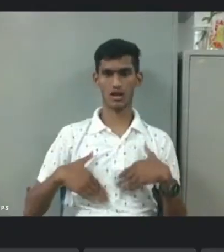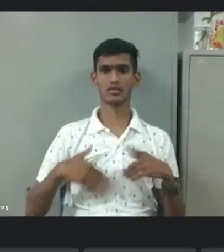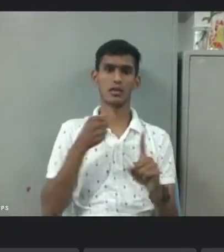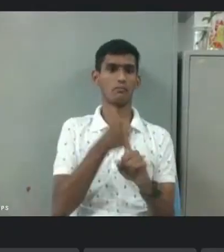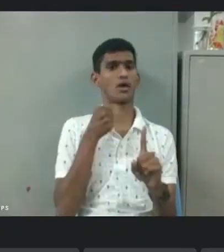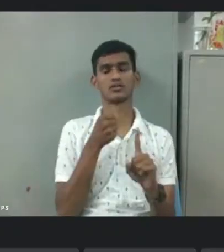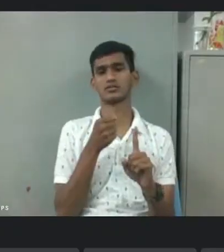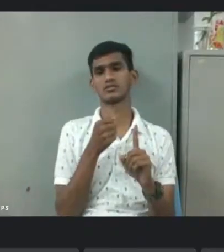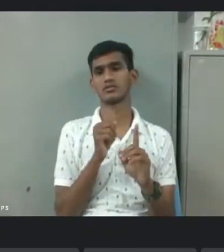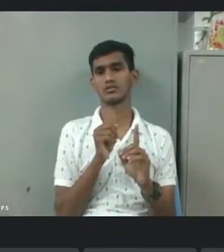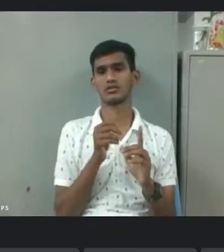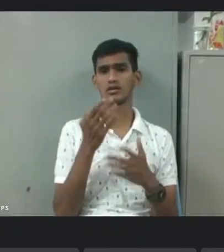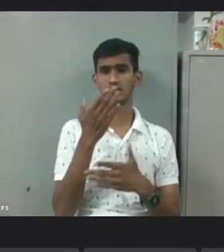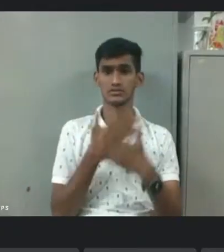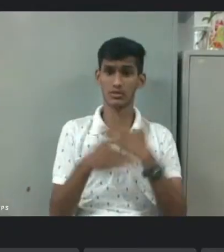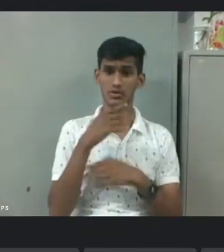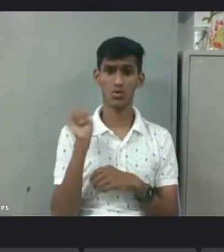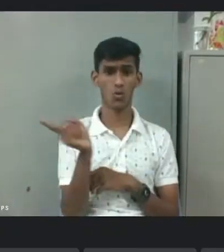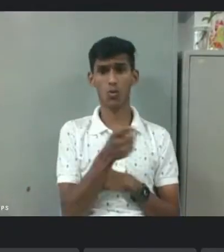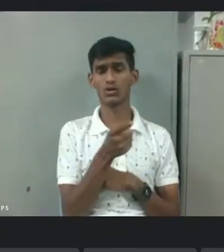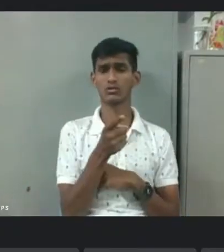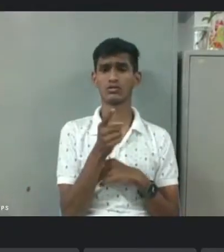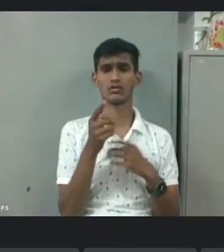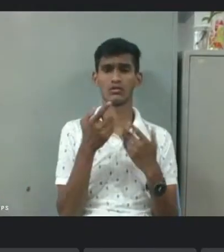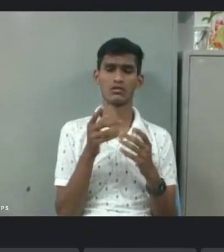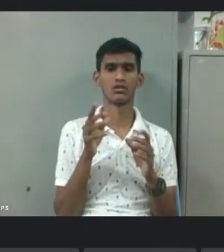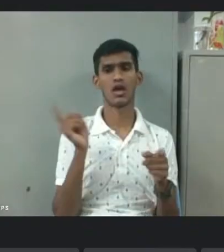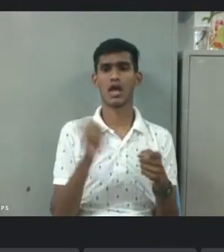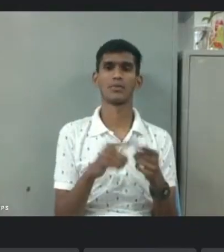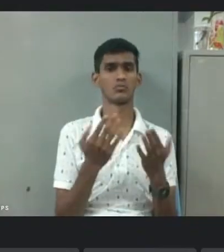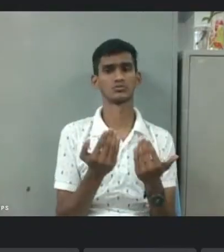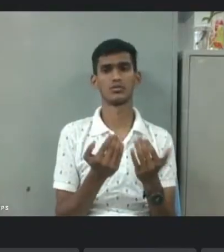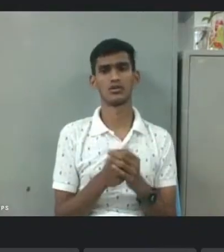ബാധിക്കും. എല്ലാ ഭിന്നശേഷികളും ഒരു തരത്തിൽ അല്ലെങ്കിൽ മറ്റൊരു തരത്തിൽ ബാധിക്കുന്നുണ്ട്.